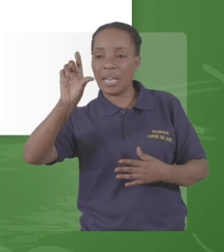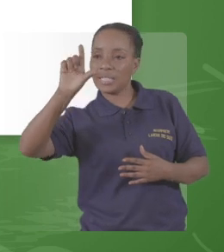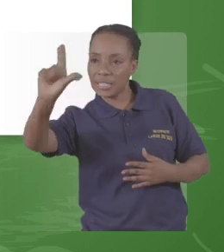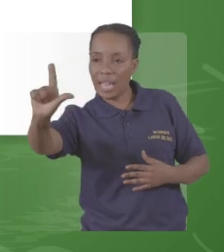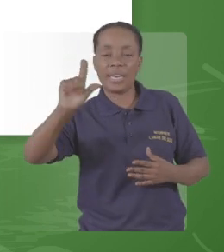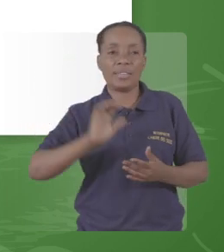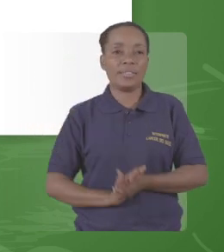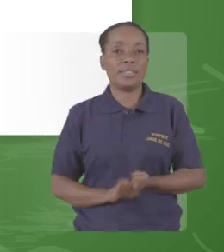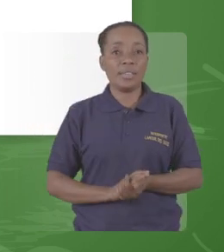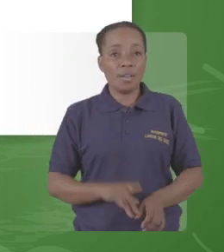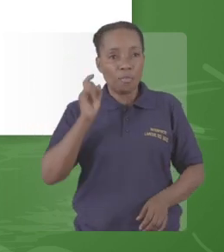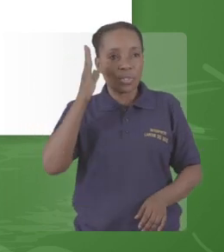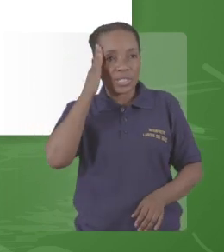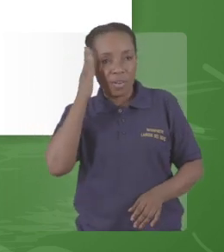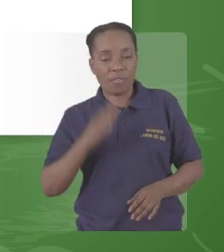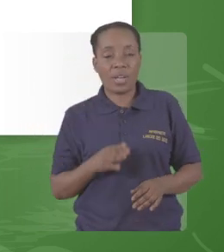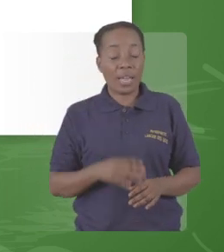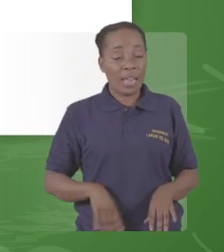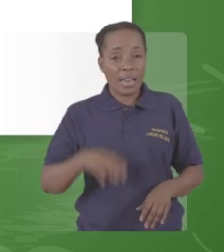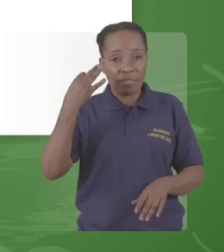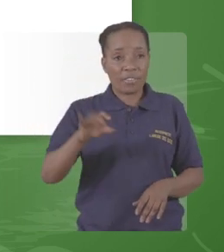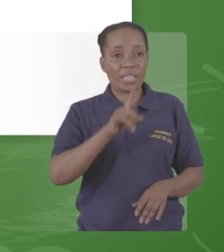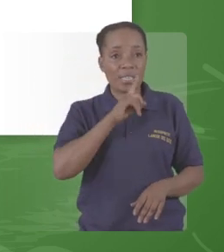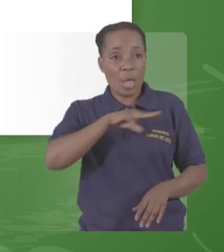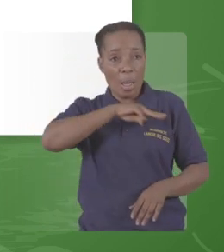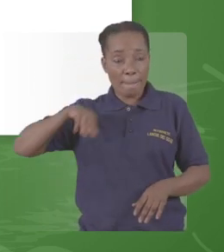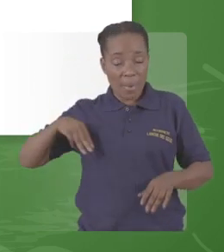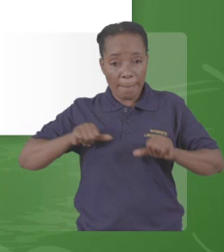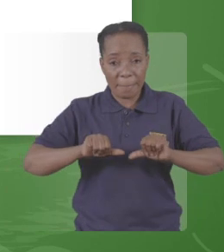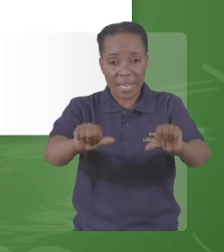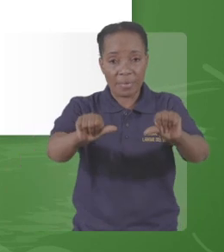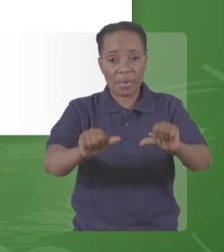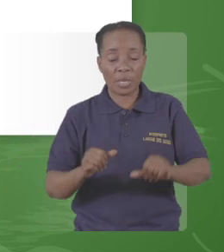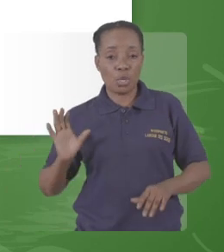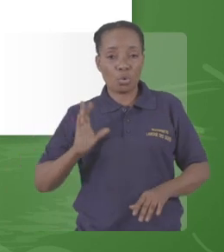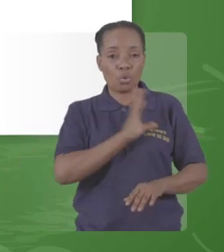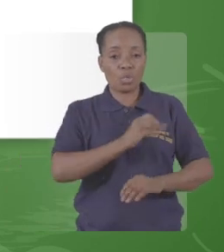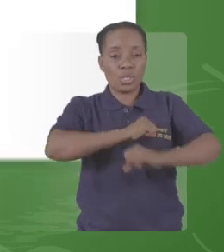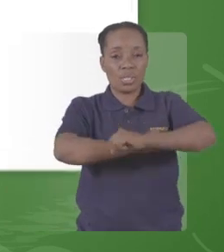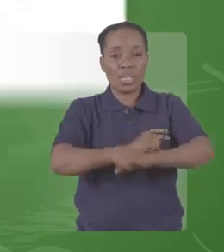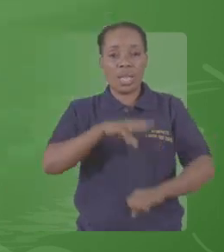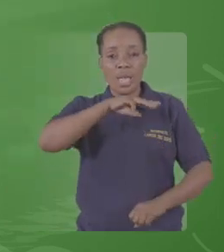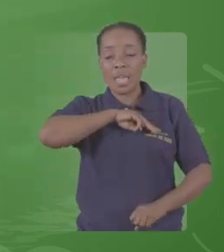est membre permanent du Conseil de sécurité et membre fondateur de l'ONU.